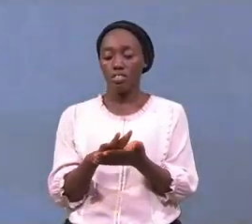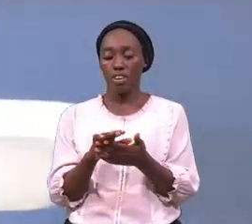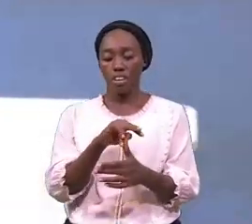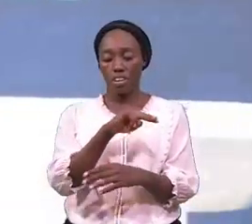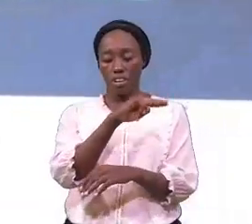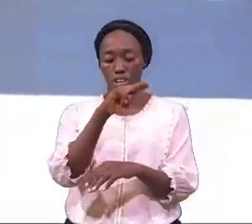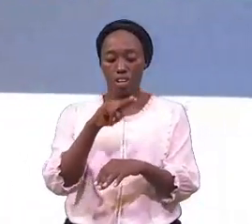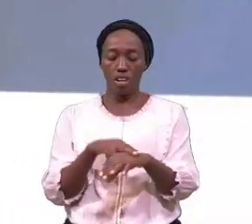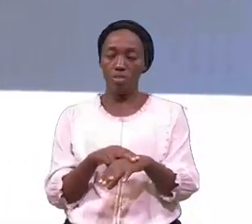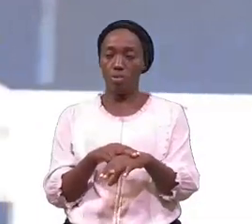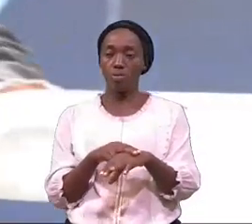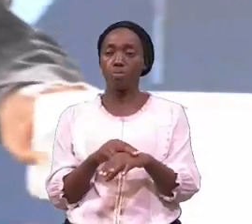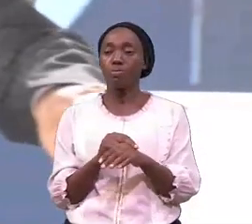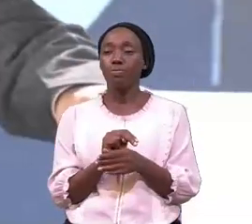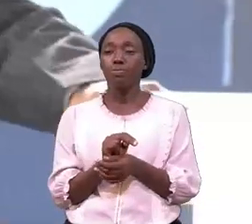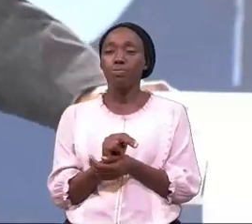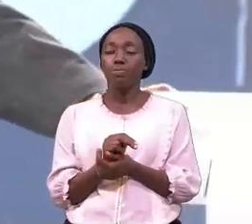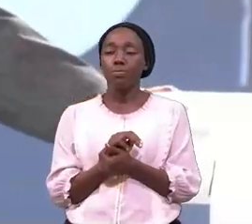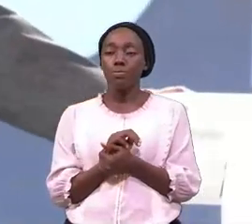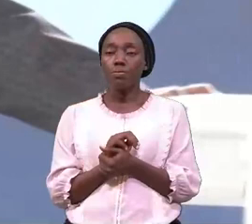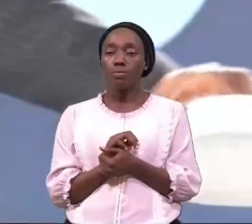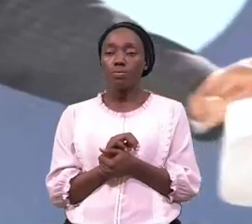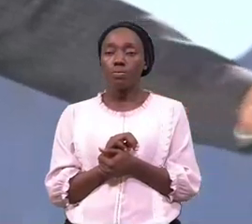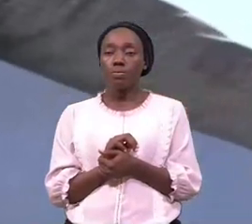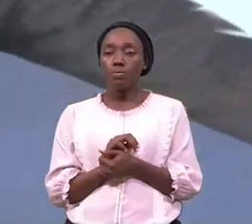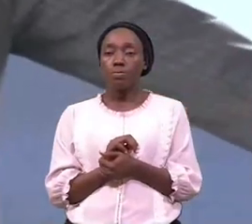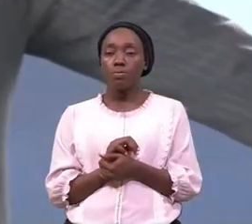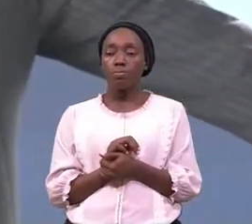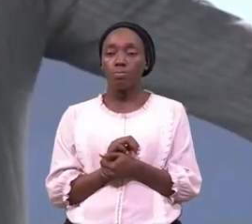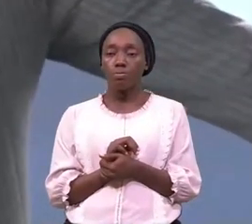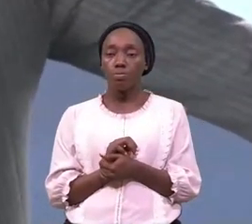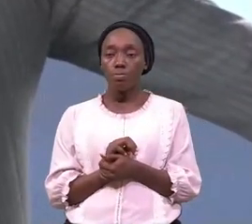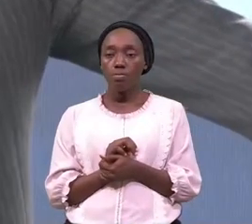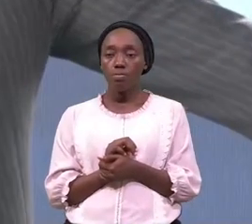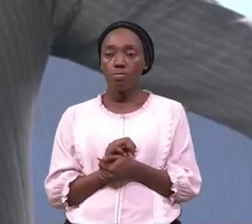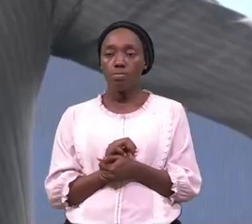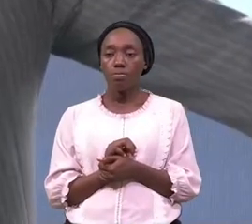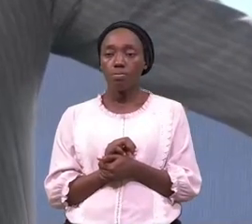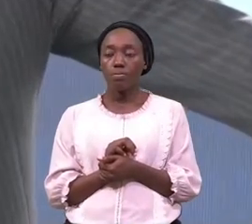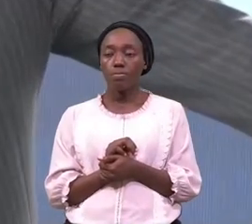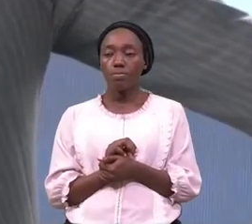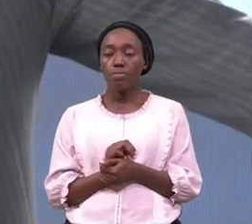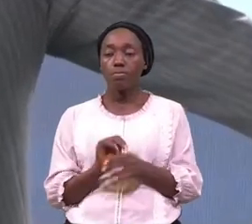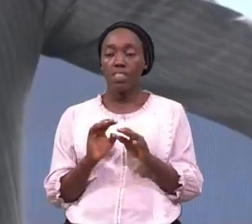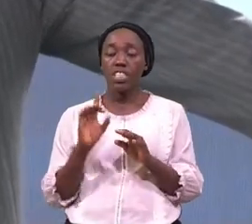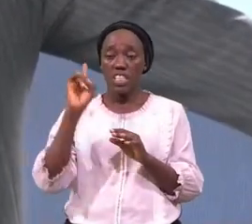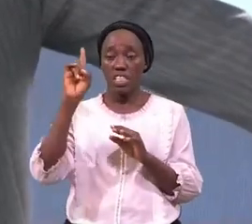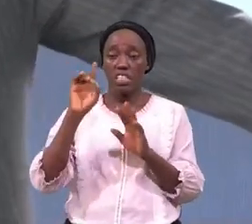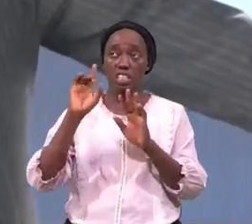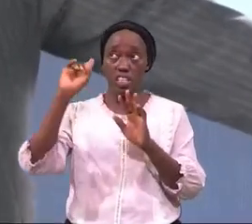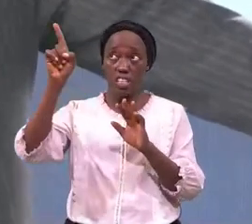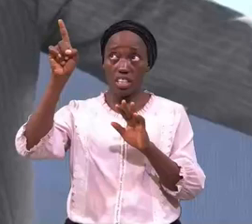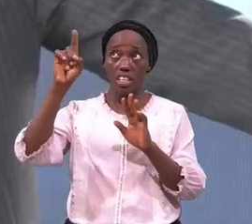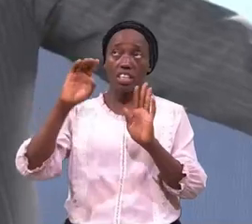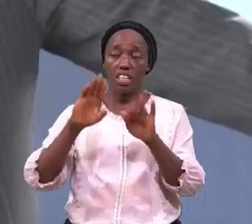et par lesquels nous assure de sa part les plus grandes, les plus précieuses promesses, afin que par elles vous deveniez participants de la nature divine.